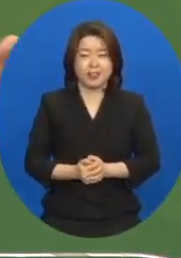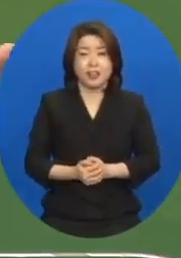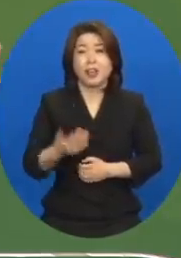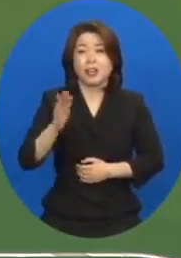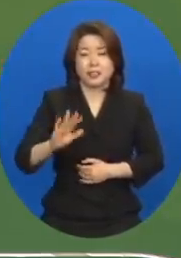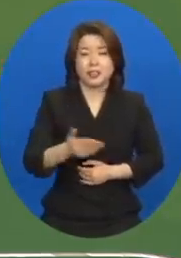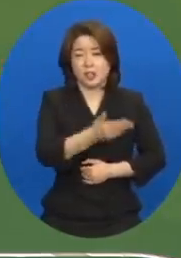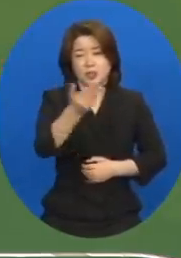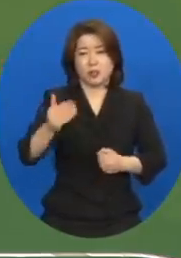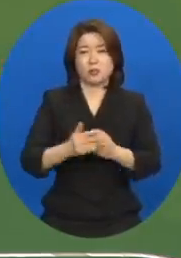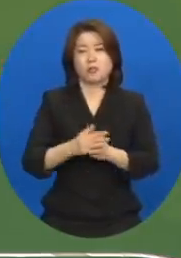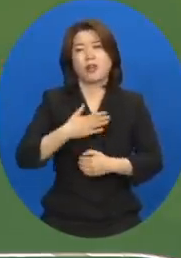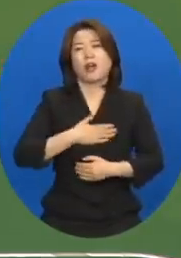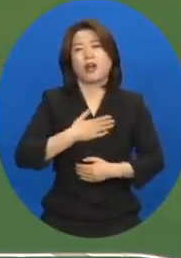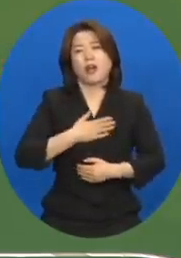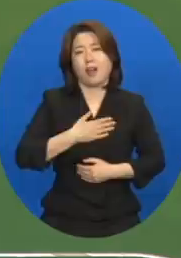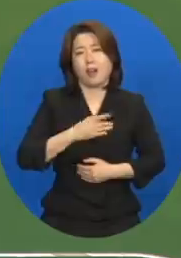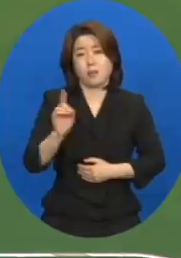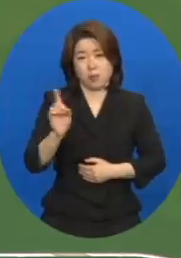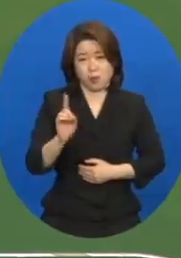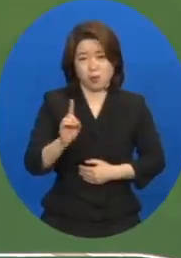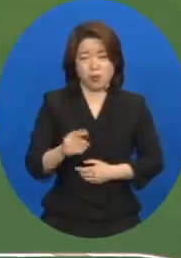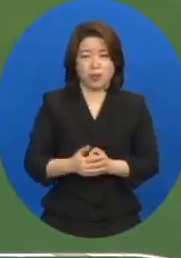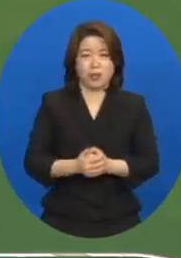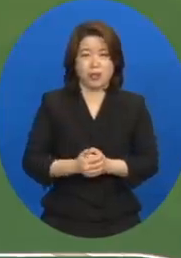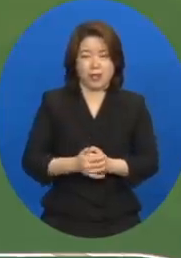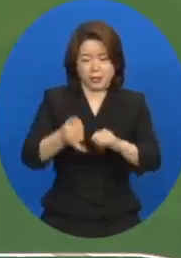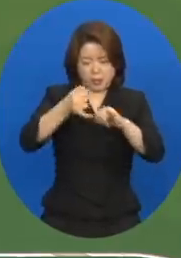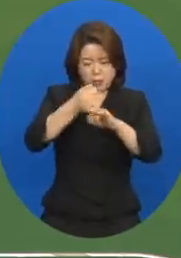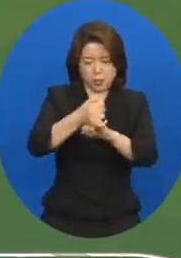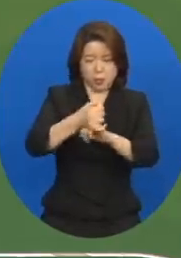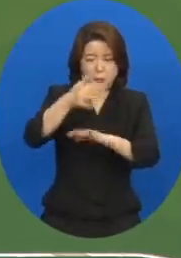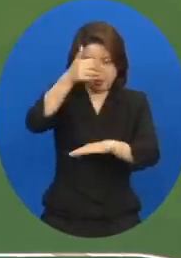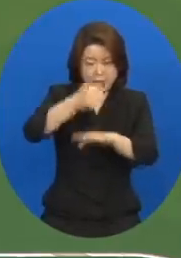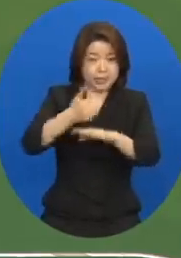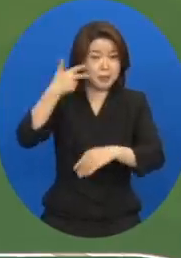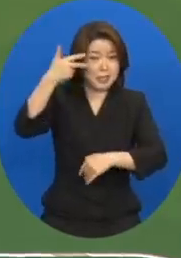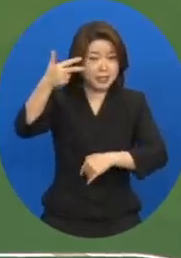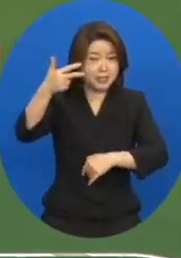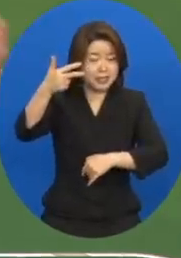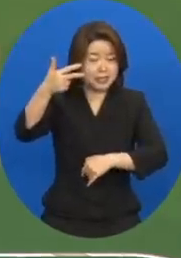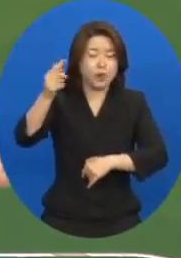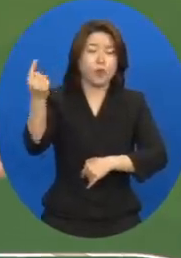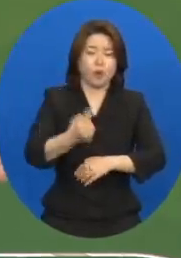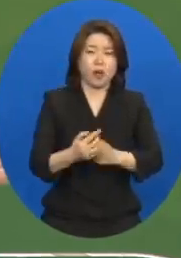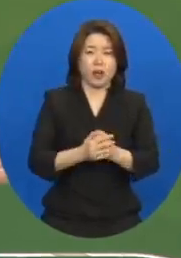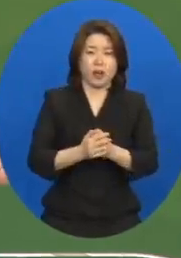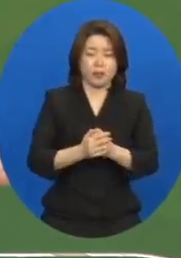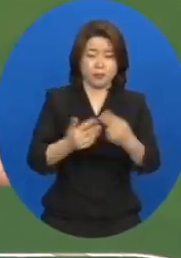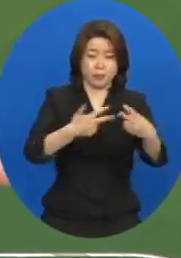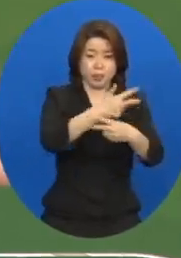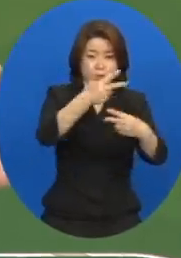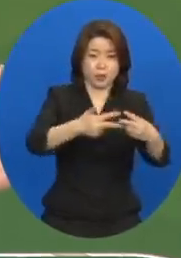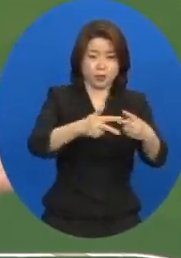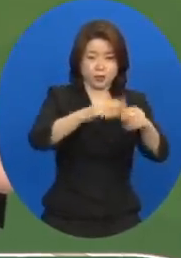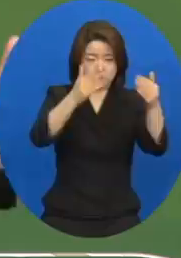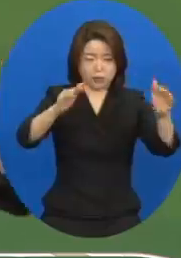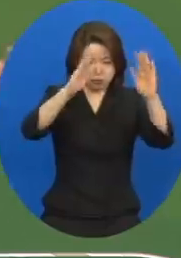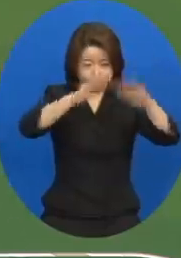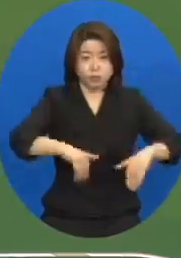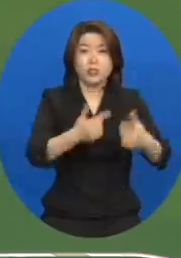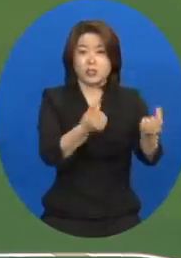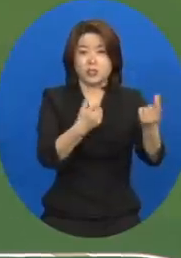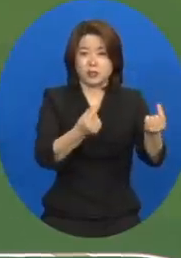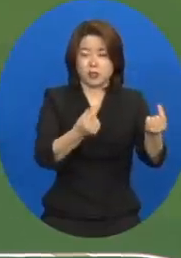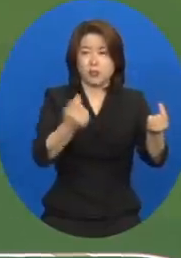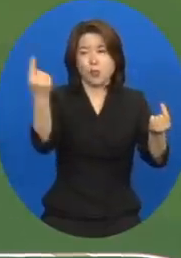그러나 여러분 아셔야 돼요. 반드시 7일째가 옵니다. 여리고성은 무너져요.